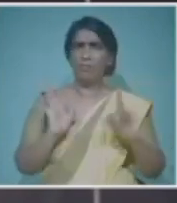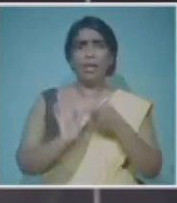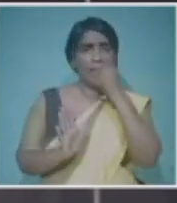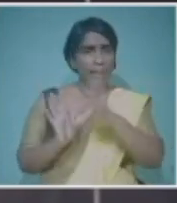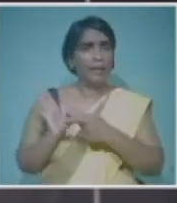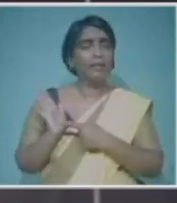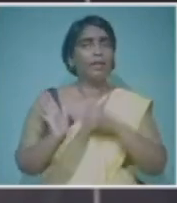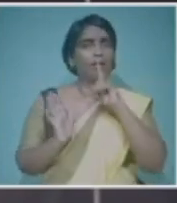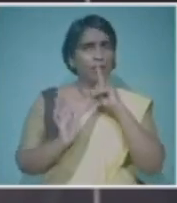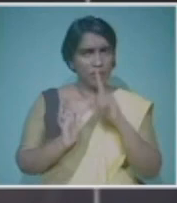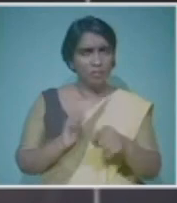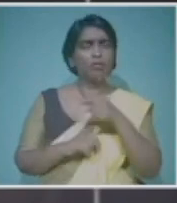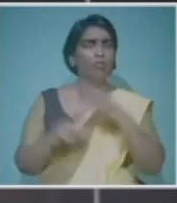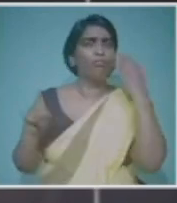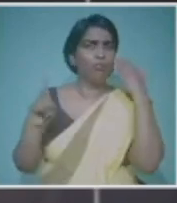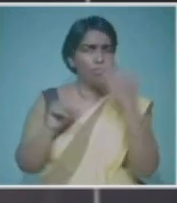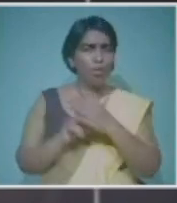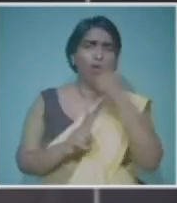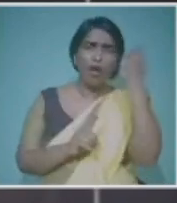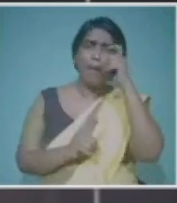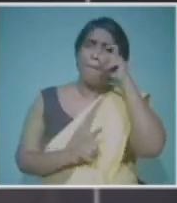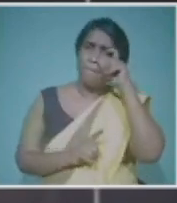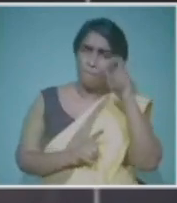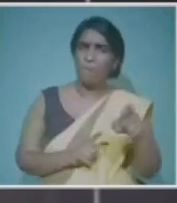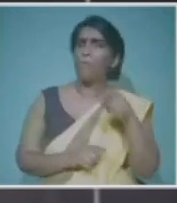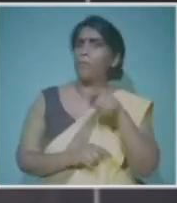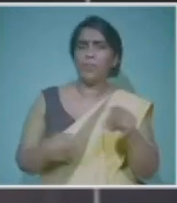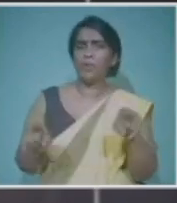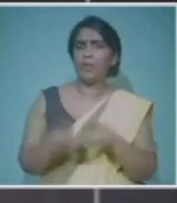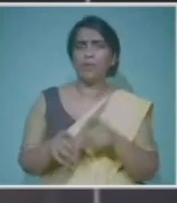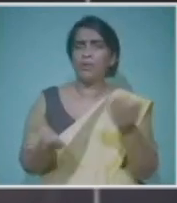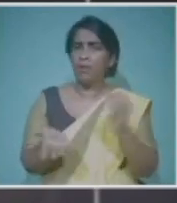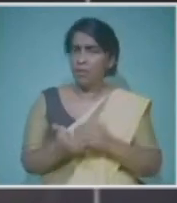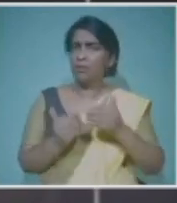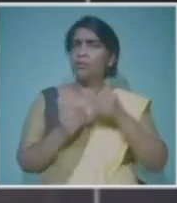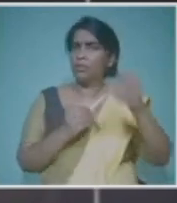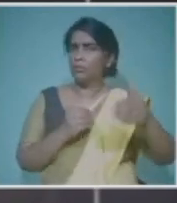නිර්දේශයක් දීලා තියෙනවා මේ සම්බන්ධයෙන් හොයලා බලන්න. මොකද තව